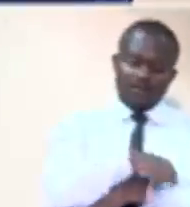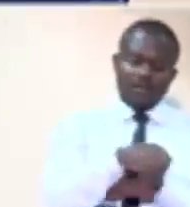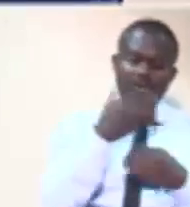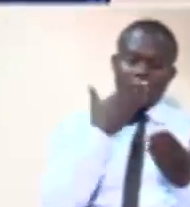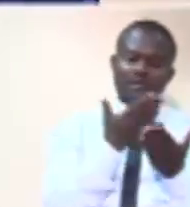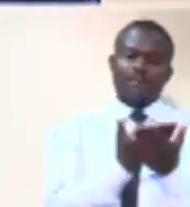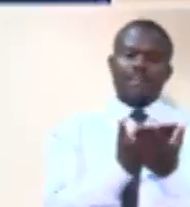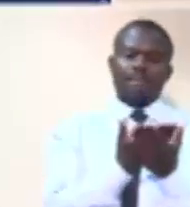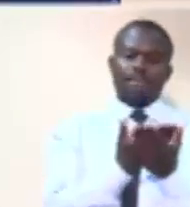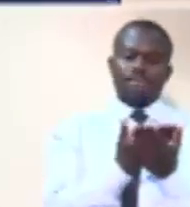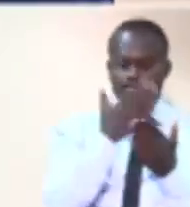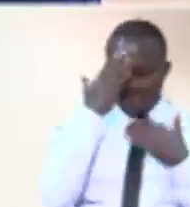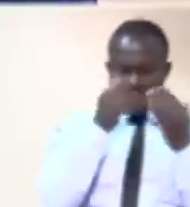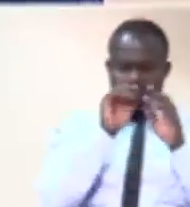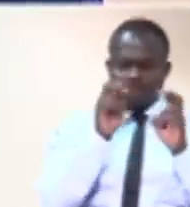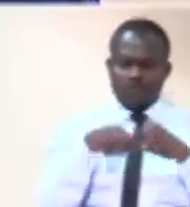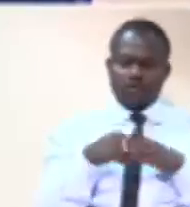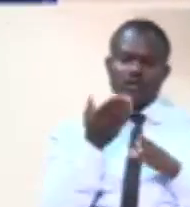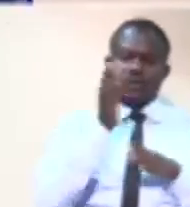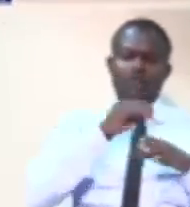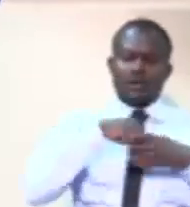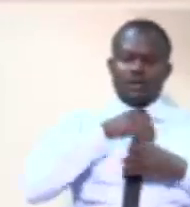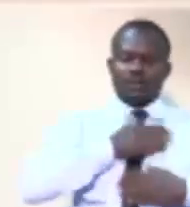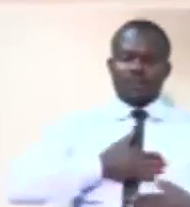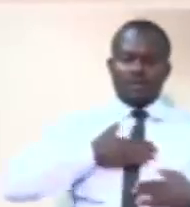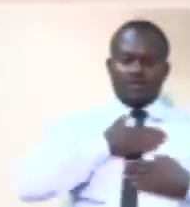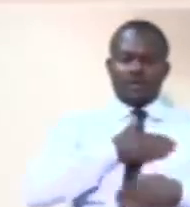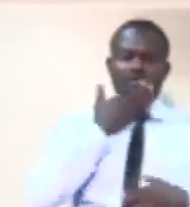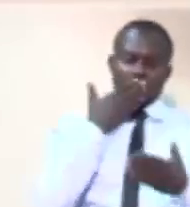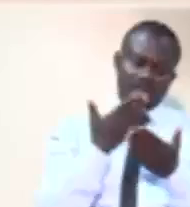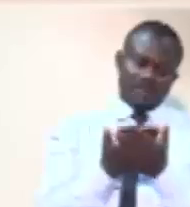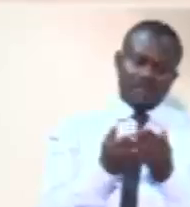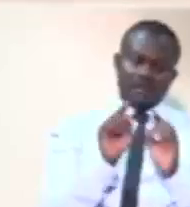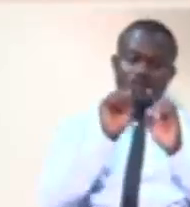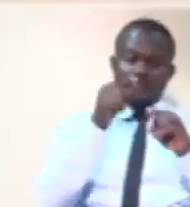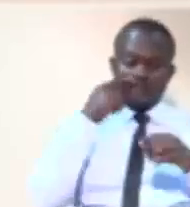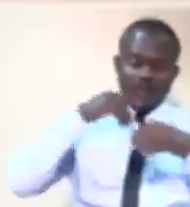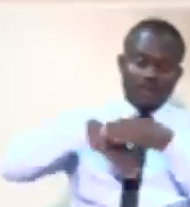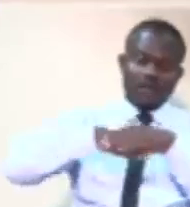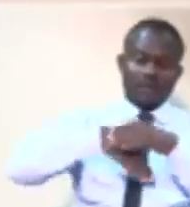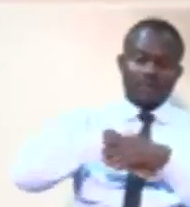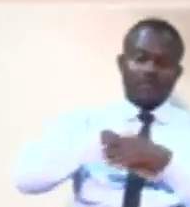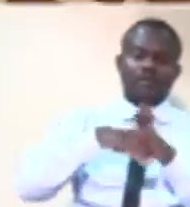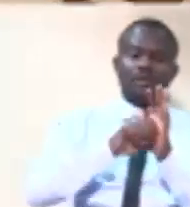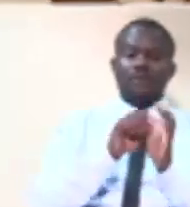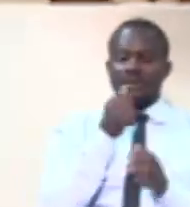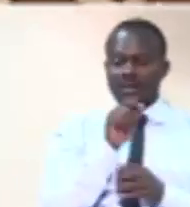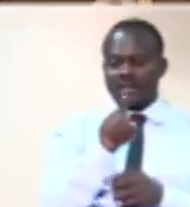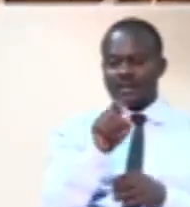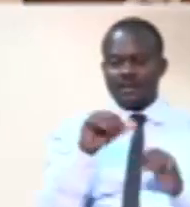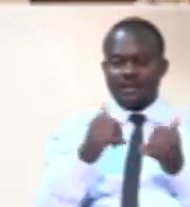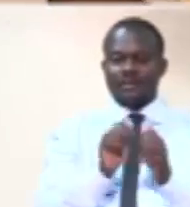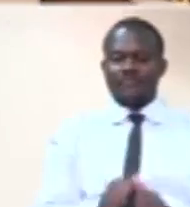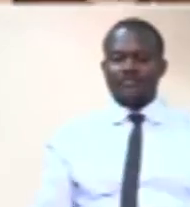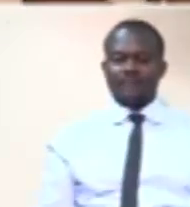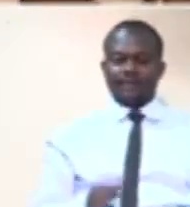byiza byo kuba umuntu yasubira mu myidagaduro neza. Nkajya kureba kamace nk'umugero yakinye. Umunyamabanga